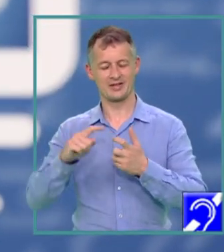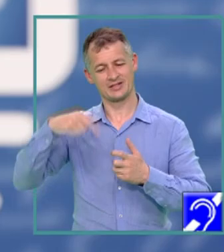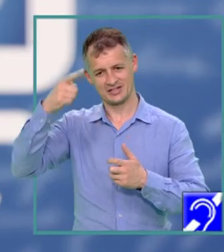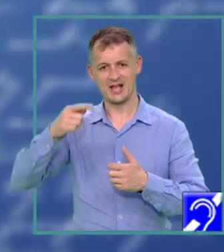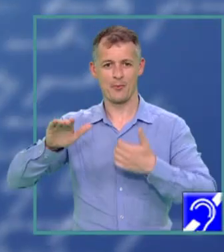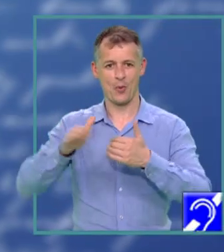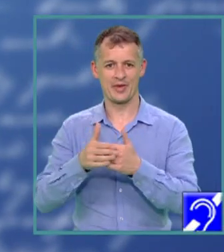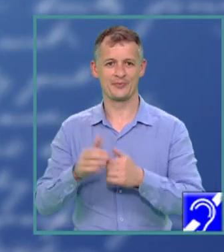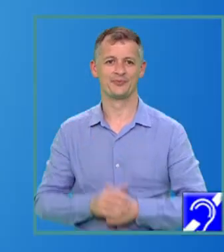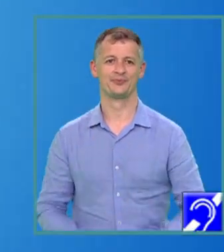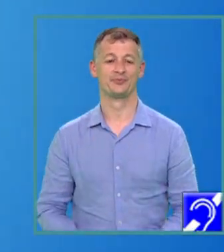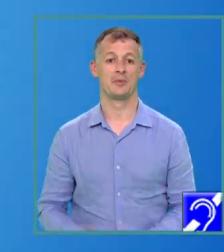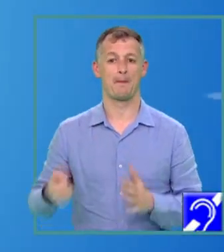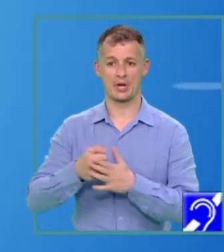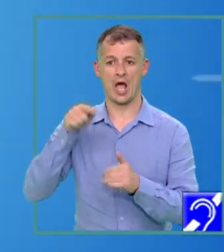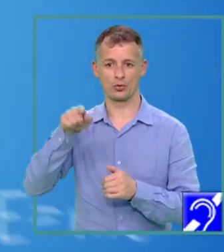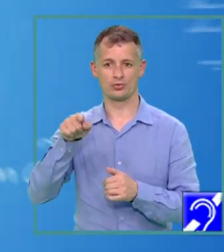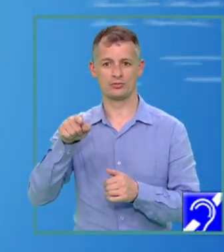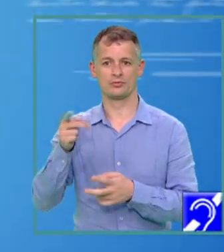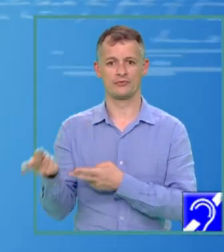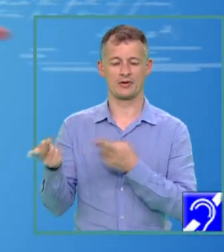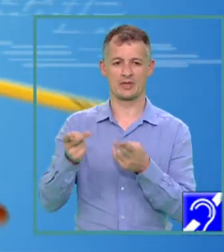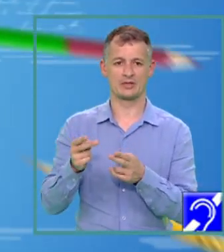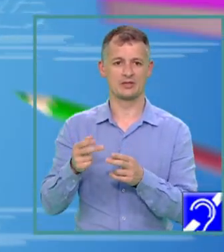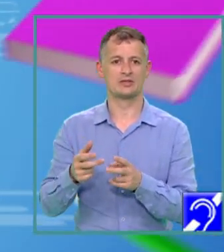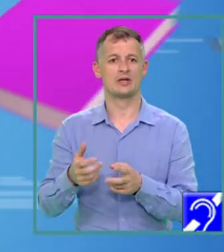apropie. Până atunci, vă invit să descărcați